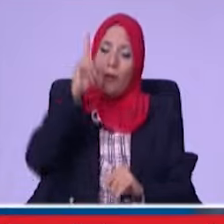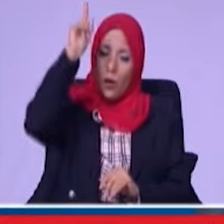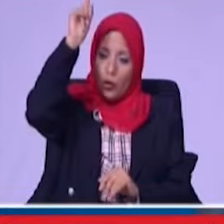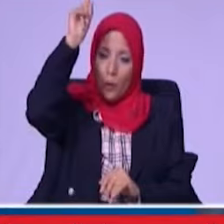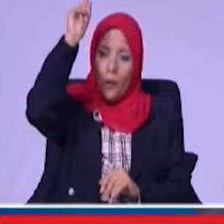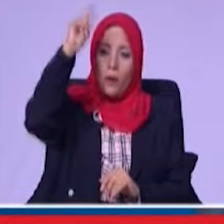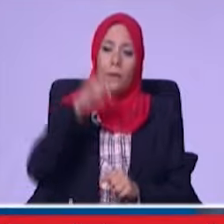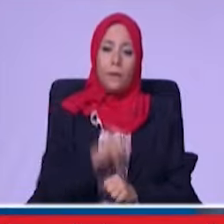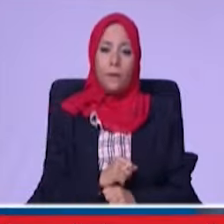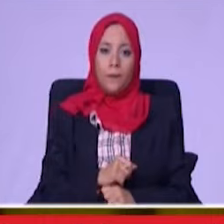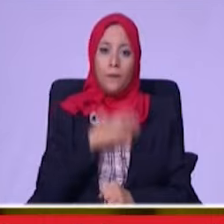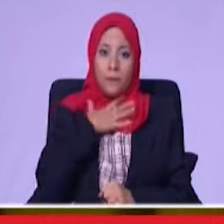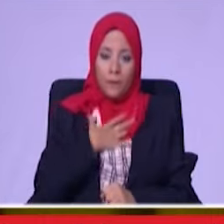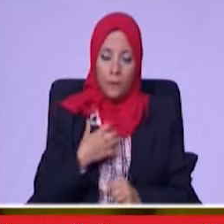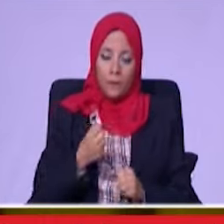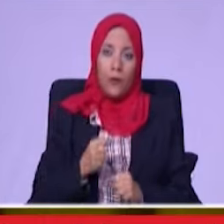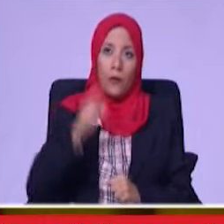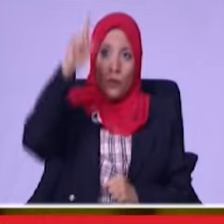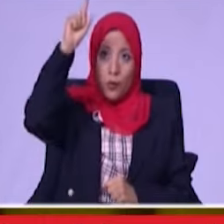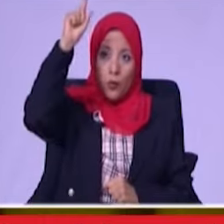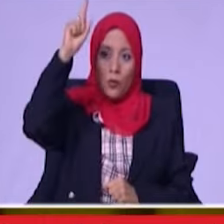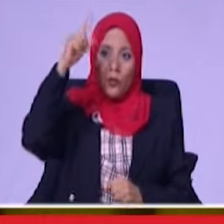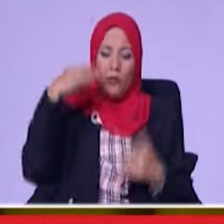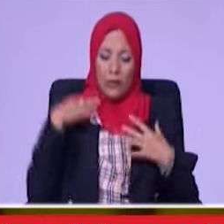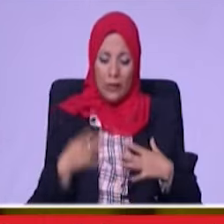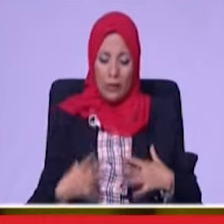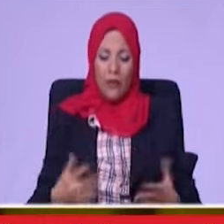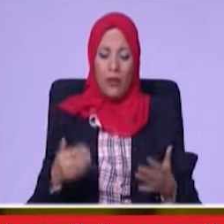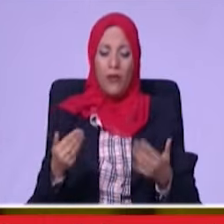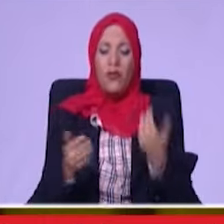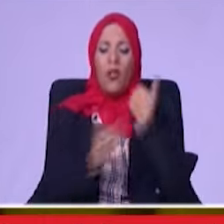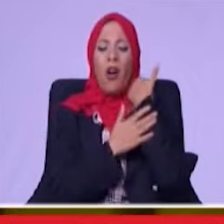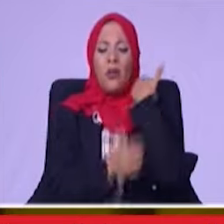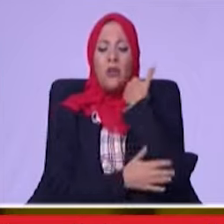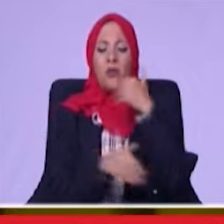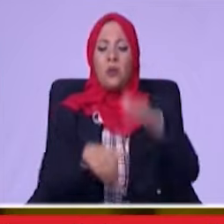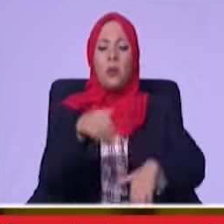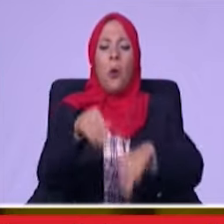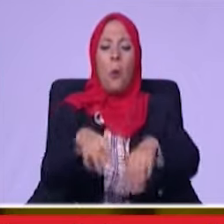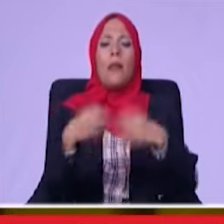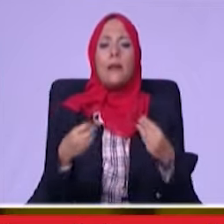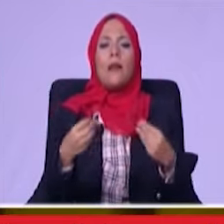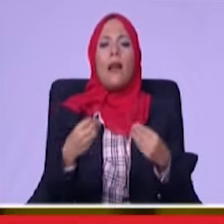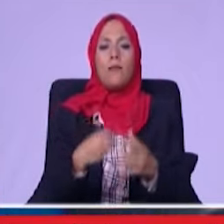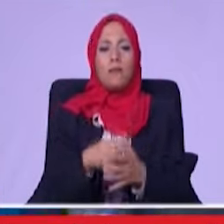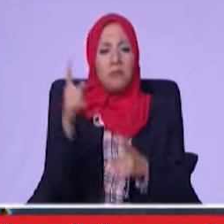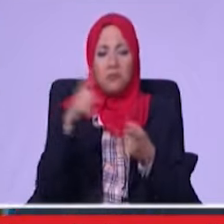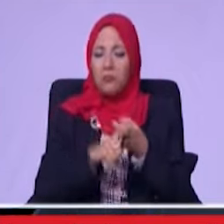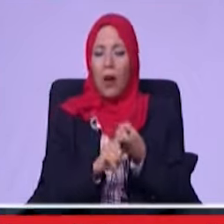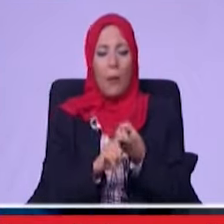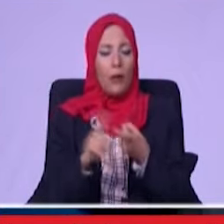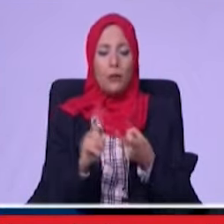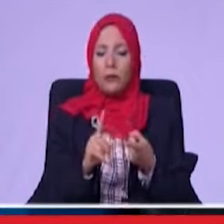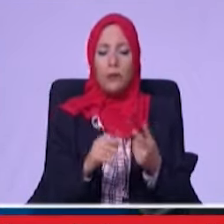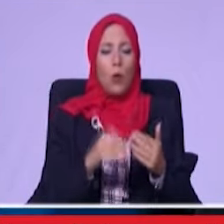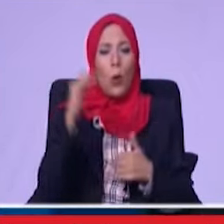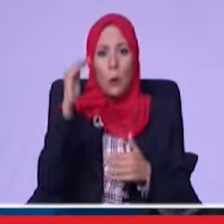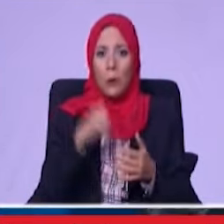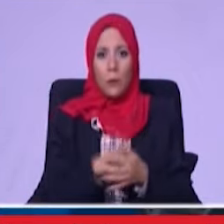الروح لوحدها والجسم عظم الذنب فقط هو اللي متبقي. الله يكبر خطرك. مفيش حاجة تربطهم ببعض. مظبوط. لكن